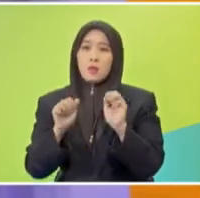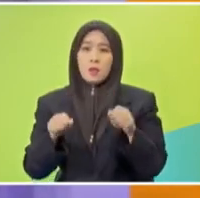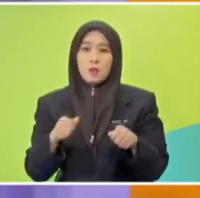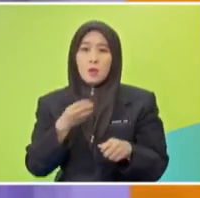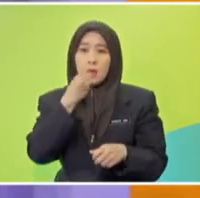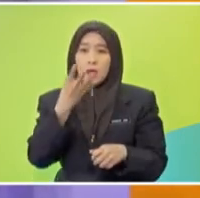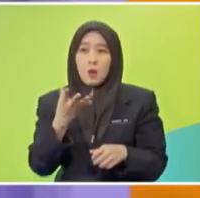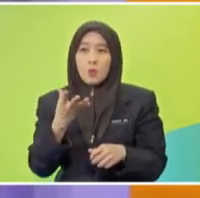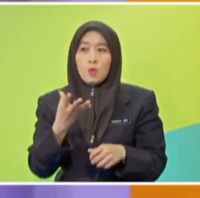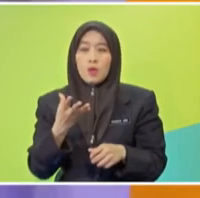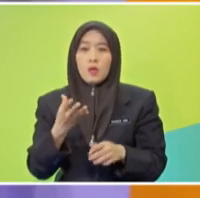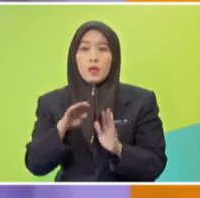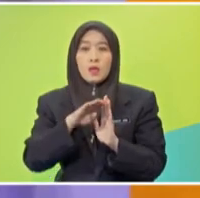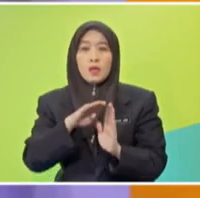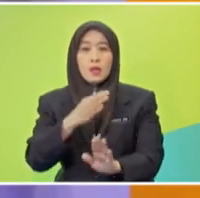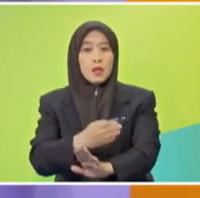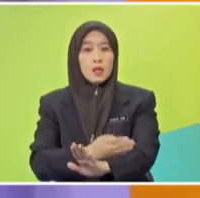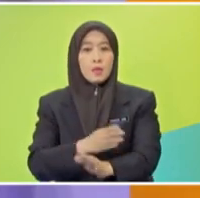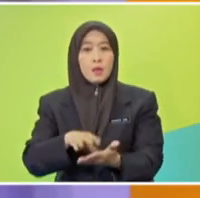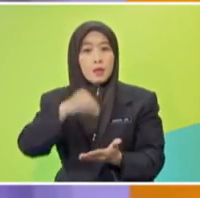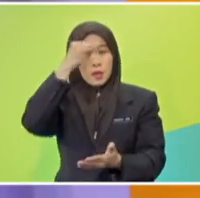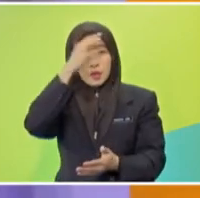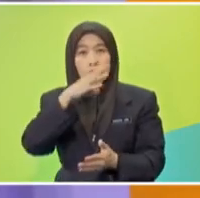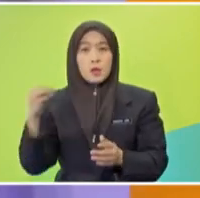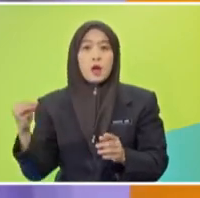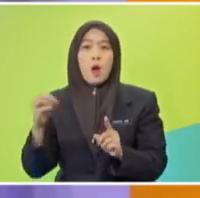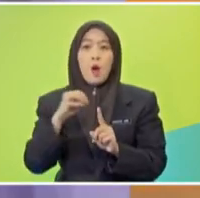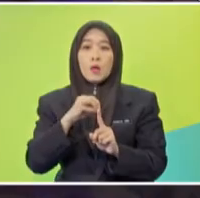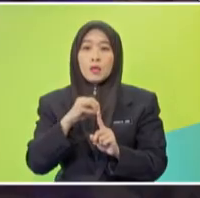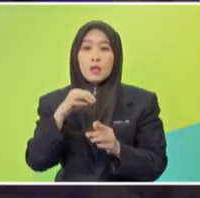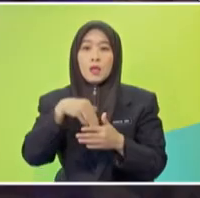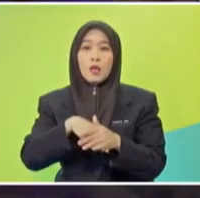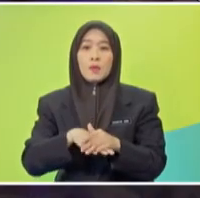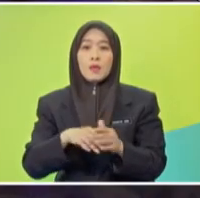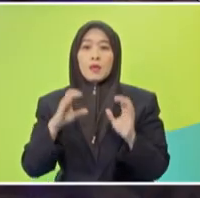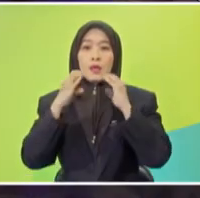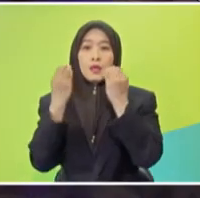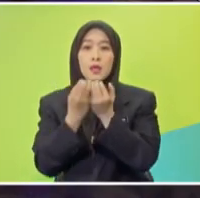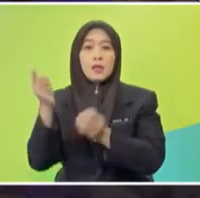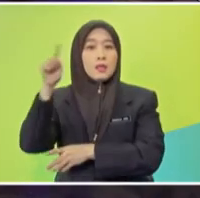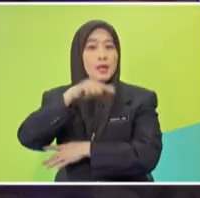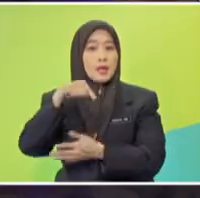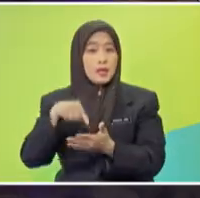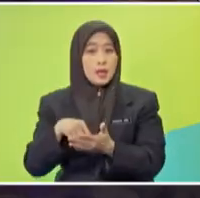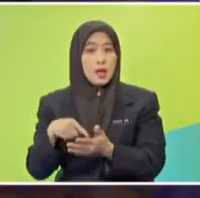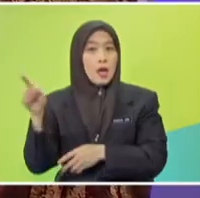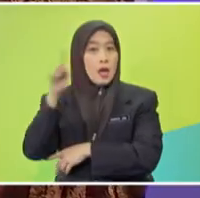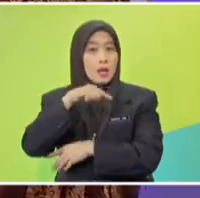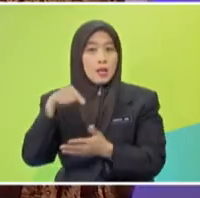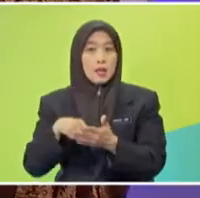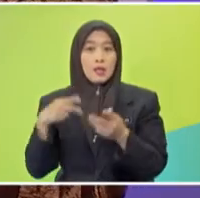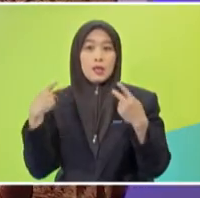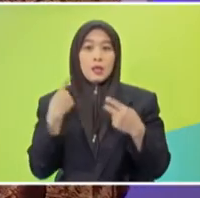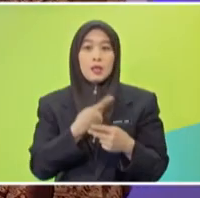pembelajaran dan juga objektif yang kita capai dalam kelas kita pada hari ini Oke baiklah hari ini kita akan baca topik kita